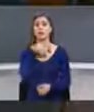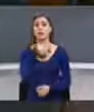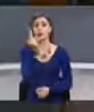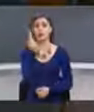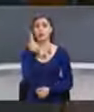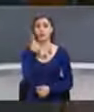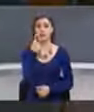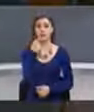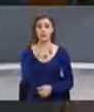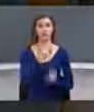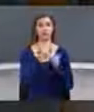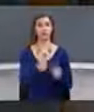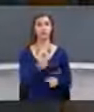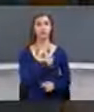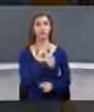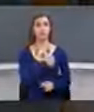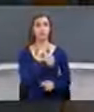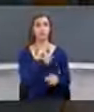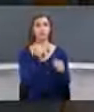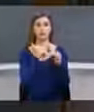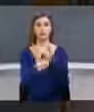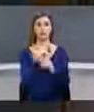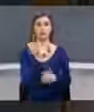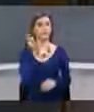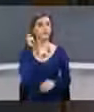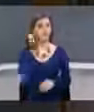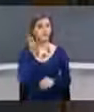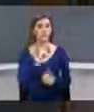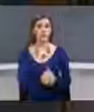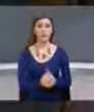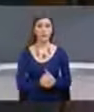me të vërtetë barazinë gjinore.